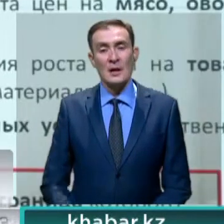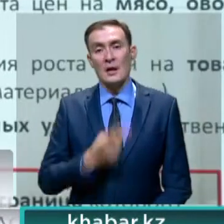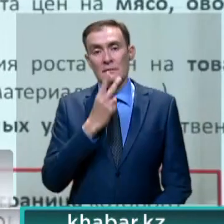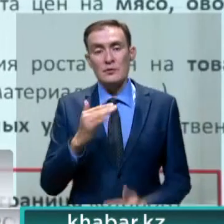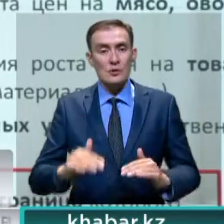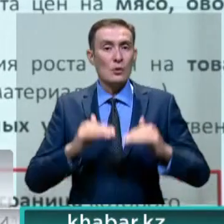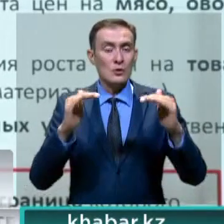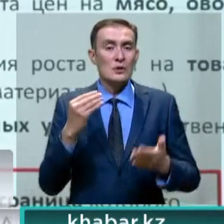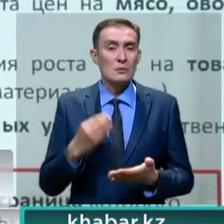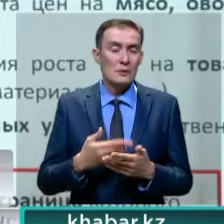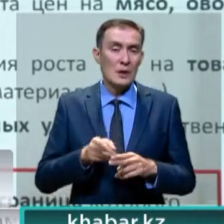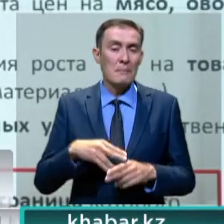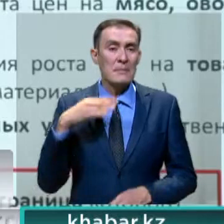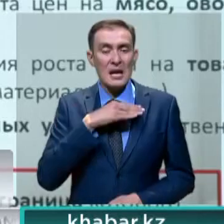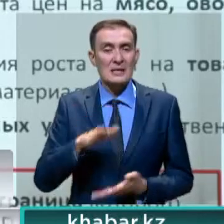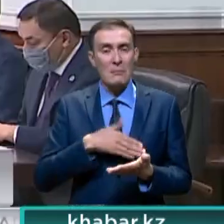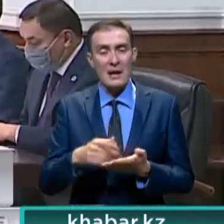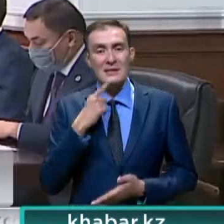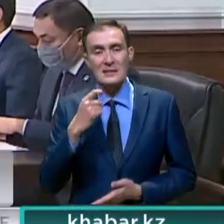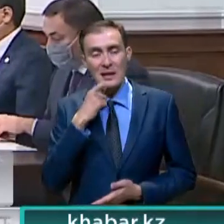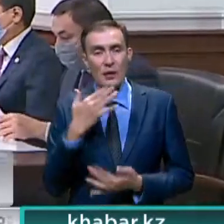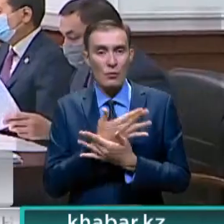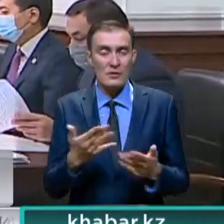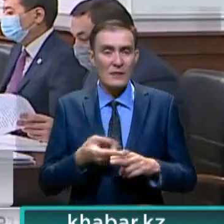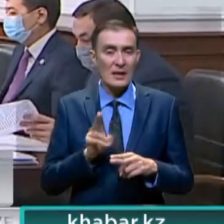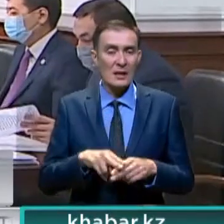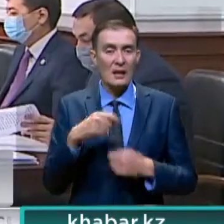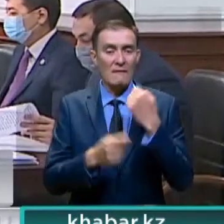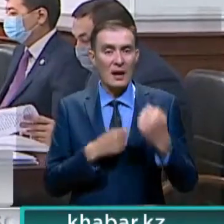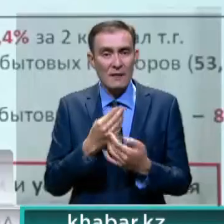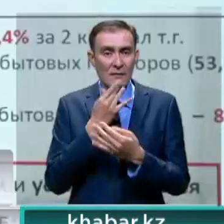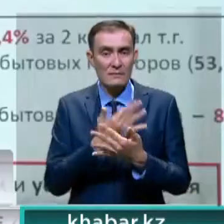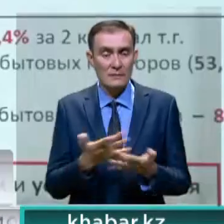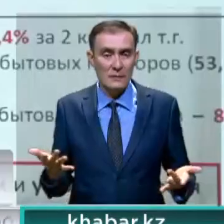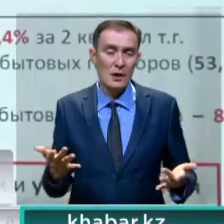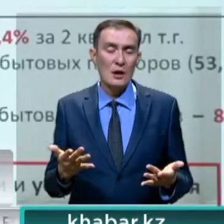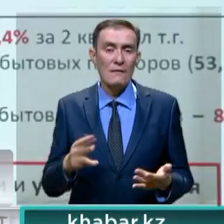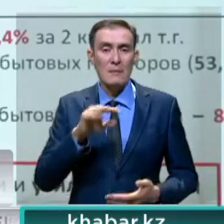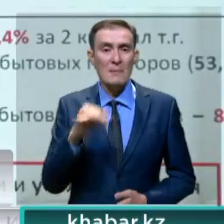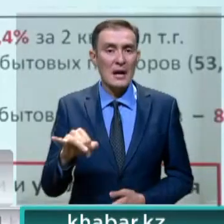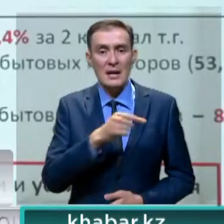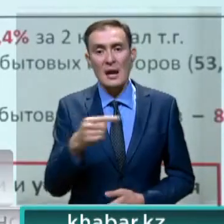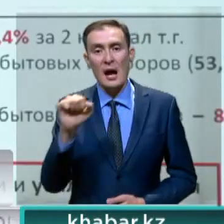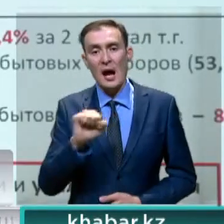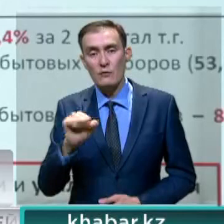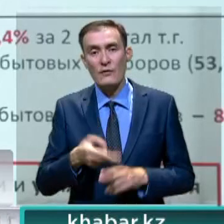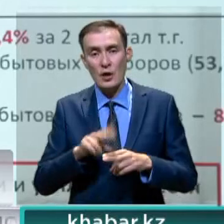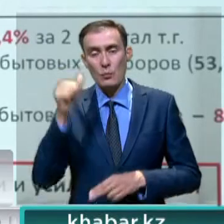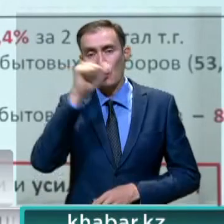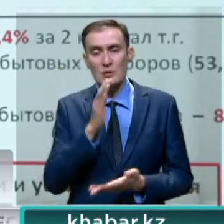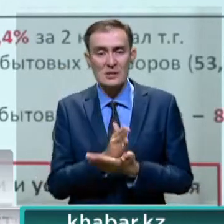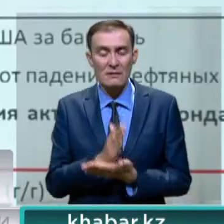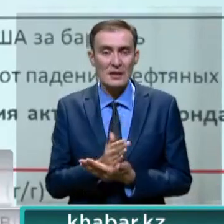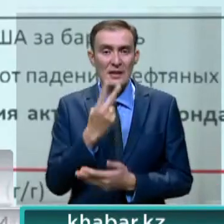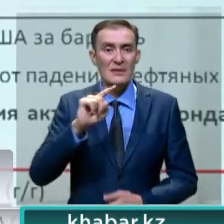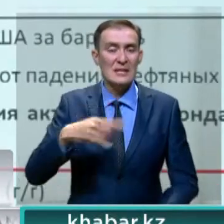Наблюдается рост цен на мясо, овощи, масло и сахар. Вклад этих товаров в продовольственную компоненту в мае-августе этого года составил